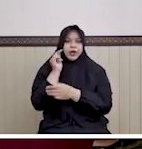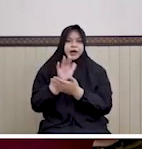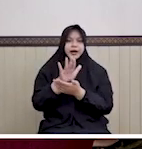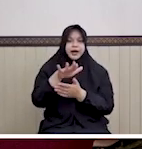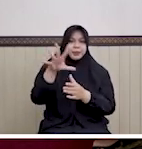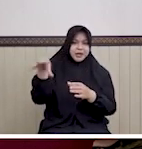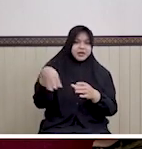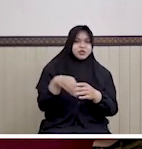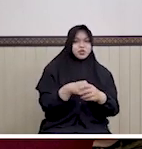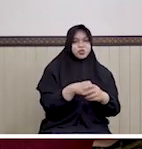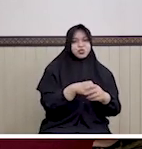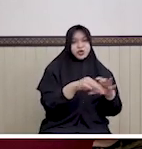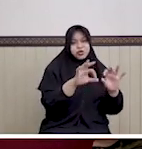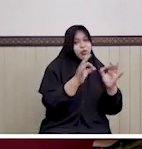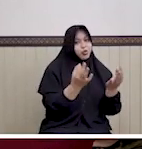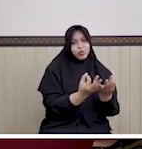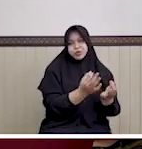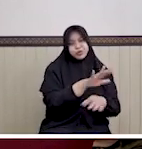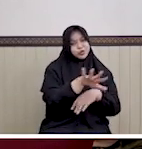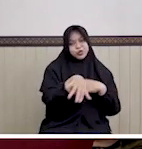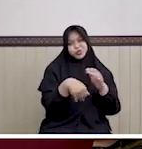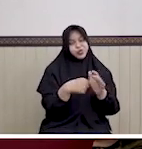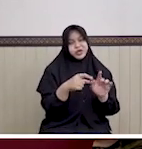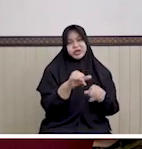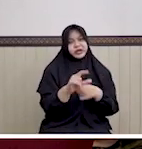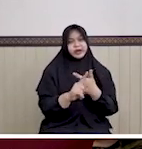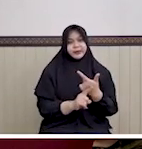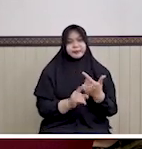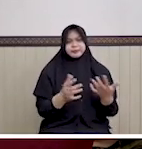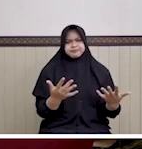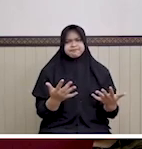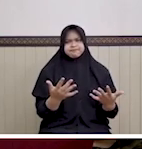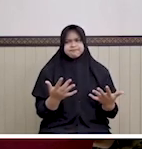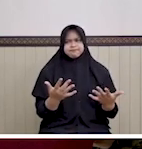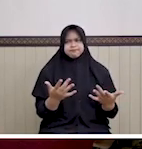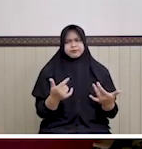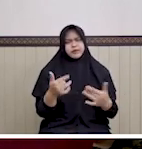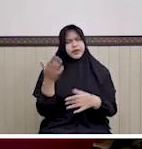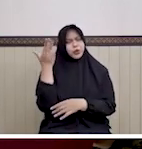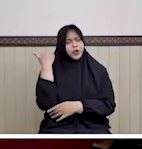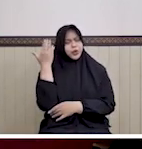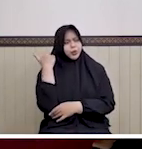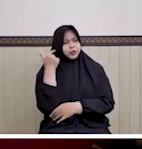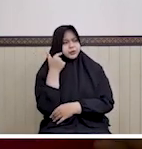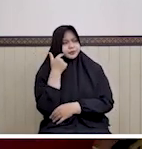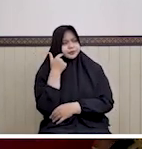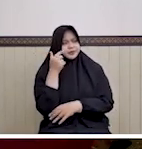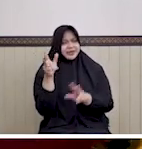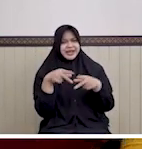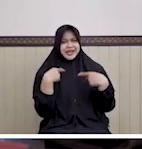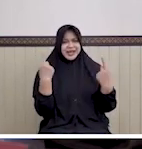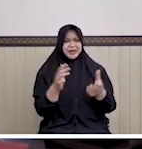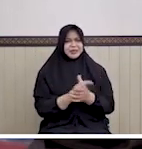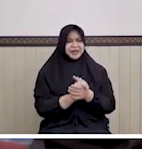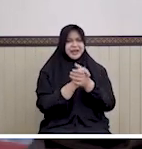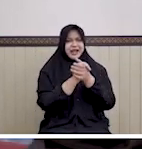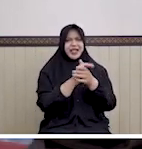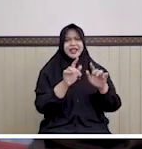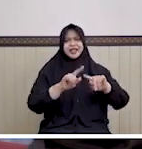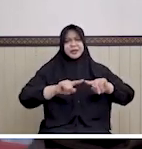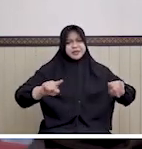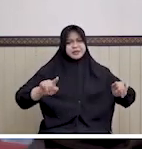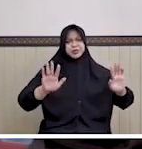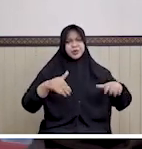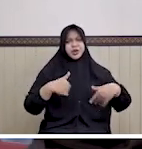tergabung didalamnya yaitu ibu ya Iya yang waktu itu kami kenal gitu ya tetapi